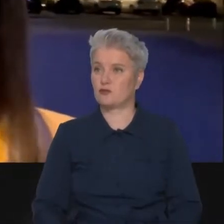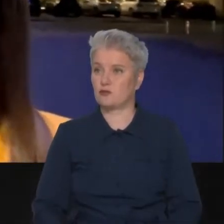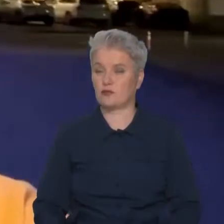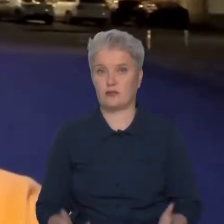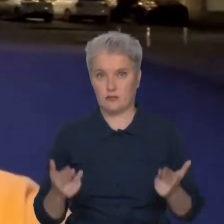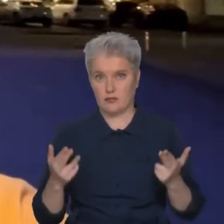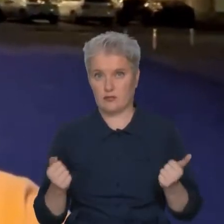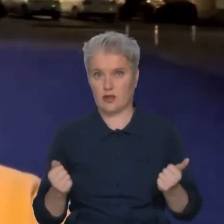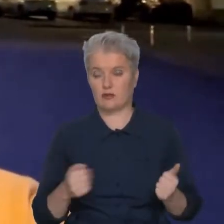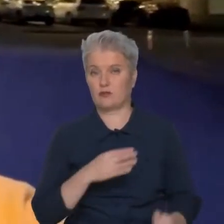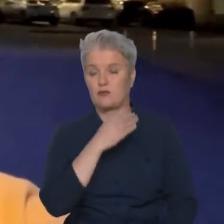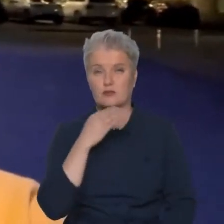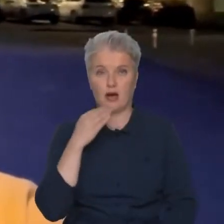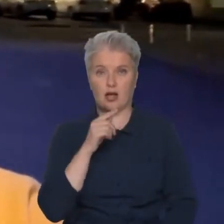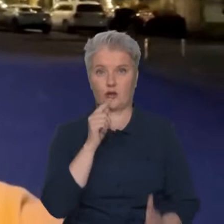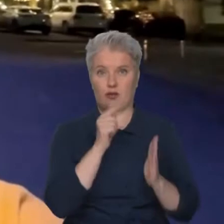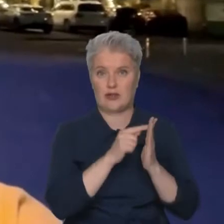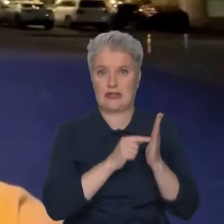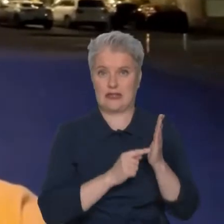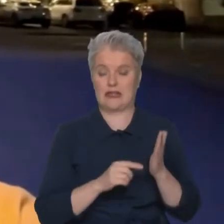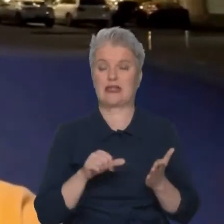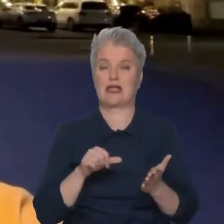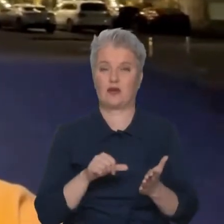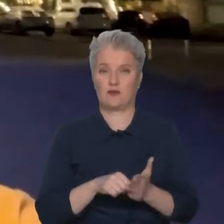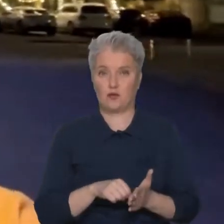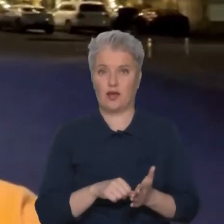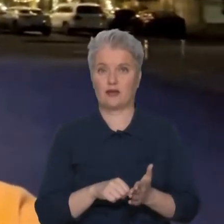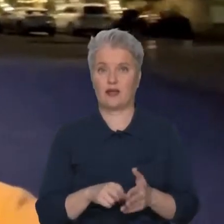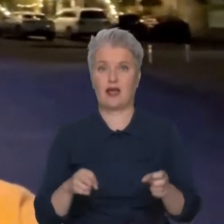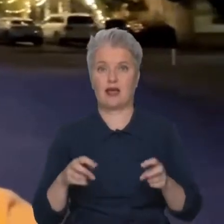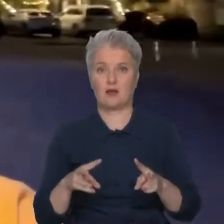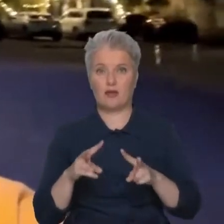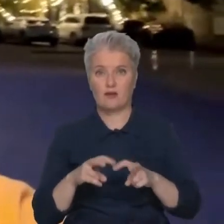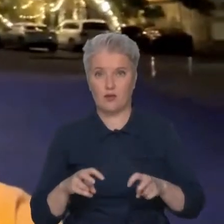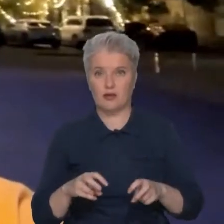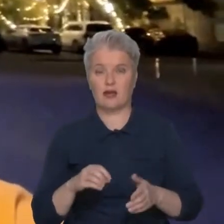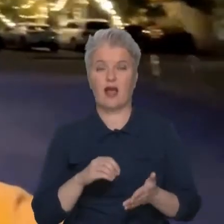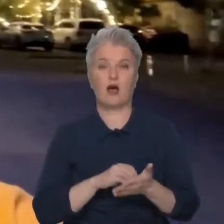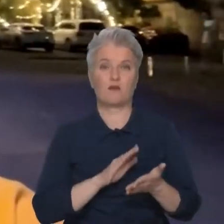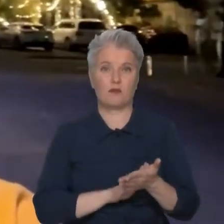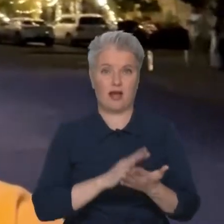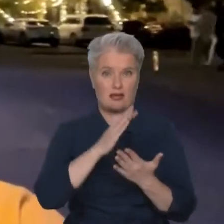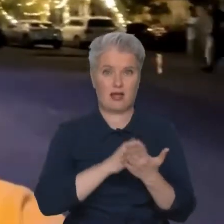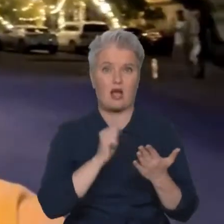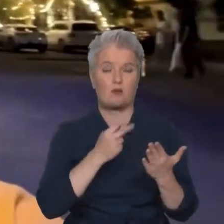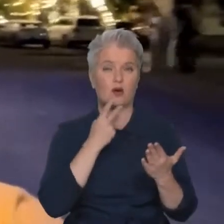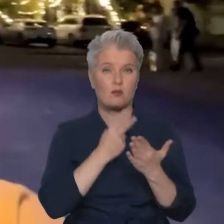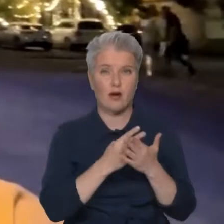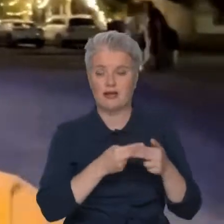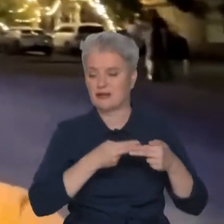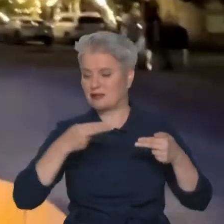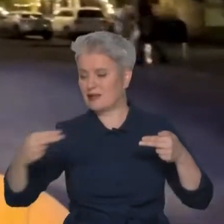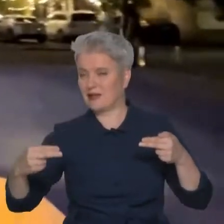проваджень? Так, багато з цих людей є фігурантами кримінальних проваджень, і в базі даних це можна побачити з лінками там на